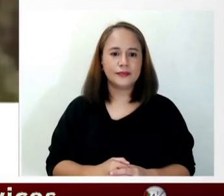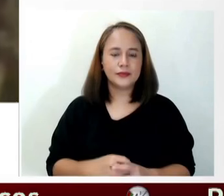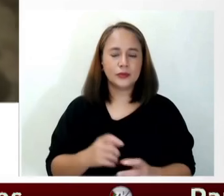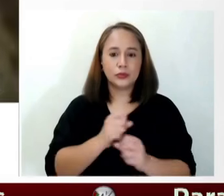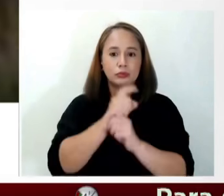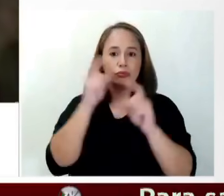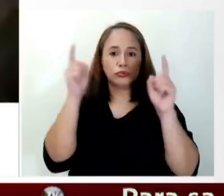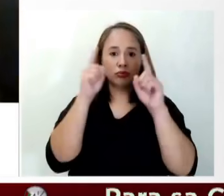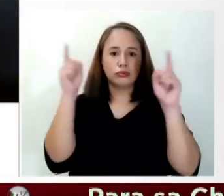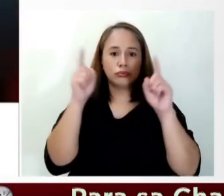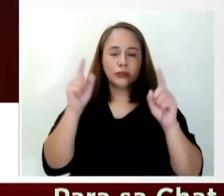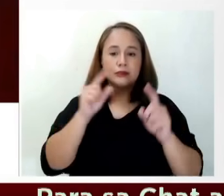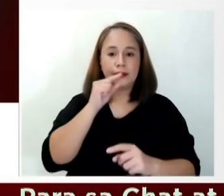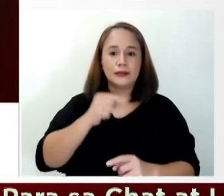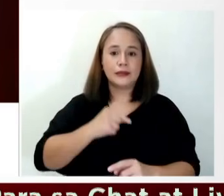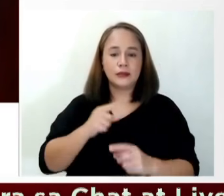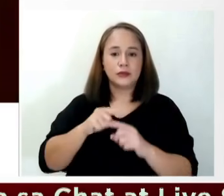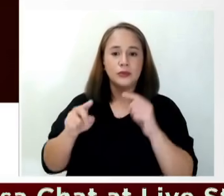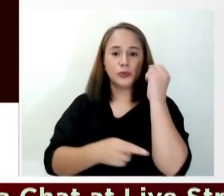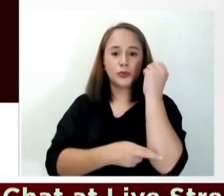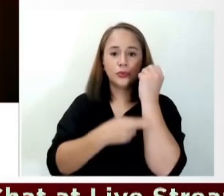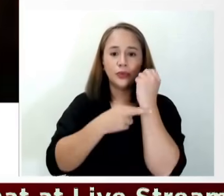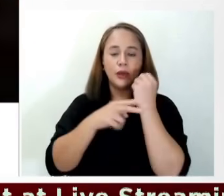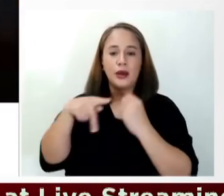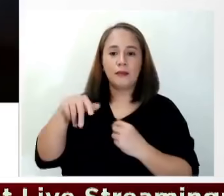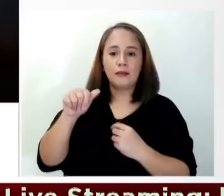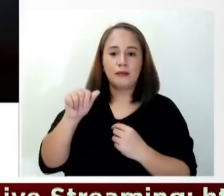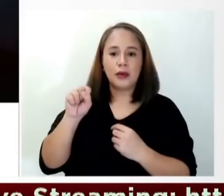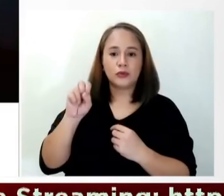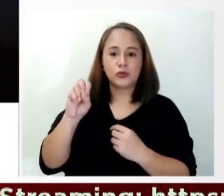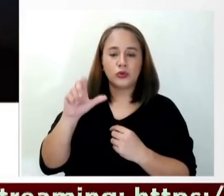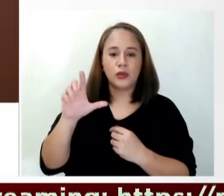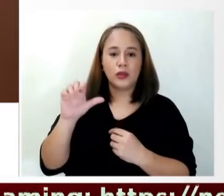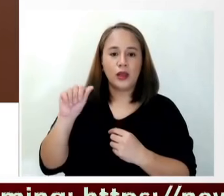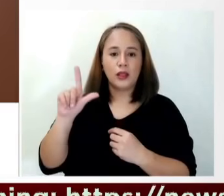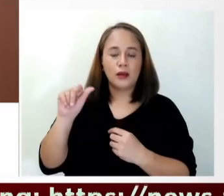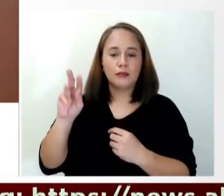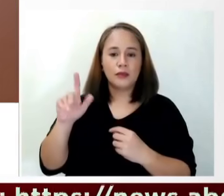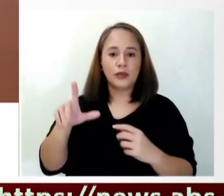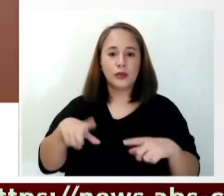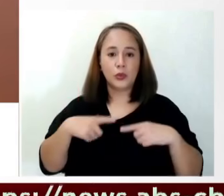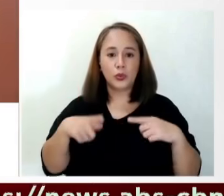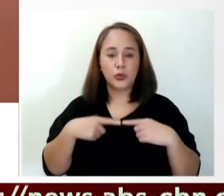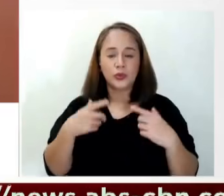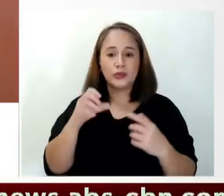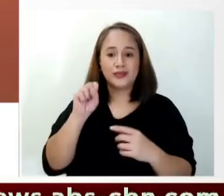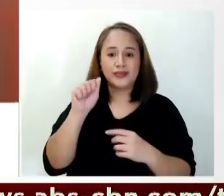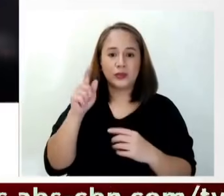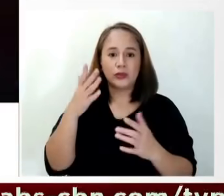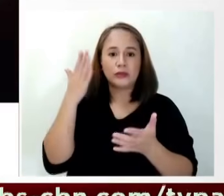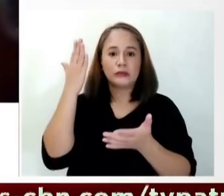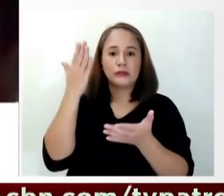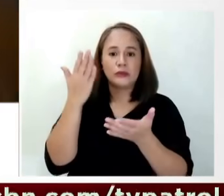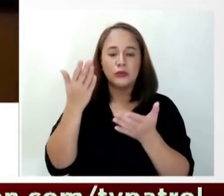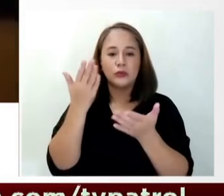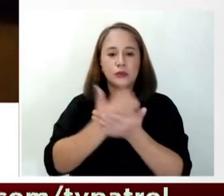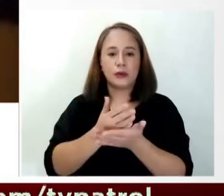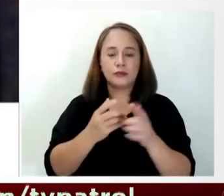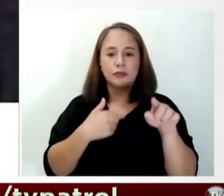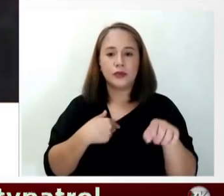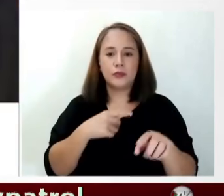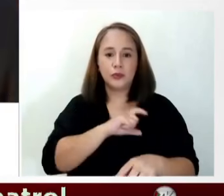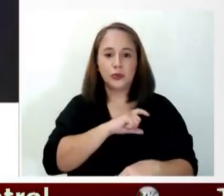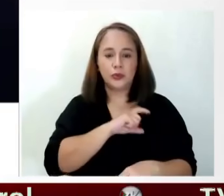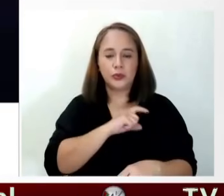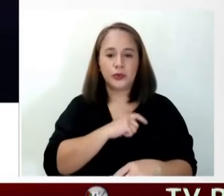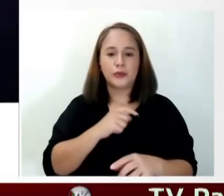Nasorpresa ang mga guests sa ilang resort sa Pansol, Calambas City, Laguna noong Sabado nang ipinatigil ng mga pulis at tauhan ng Public Order